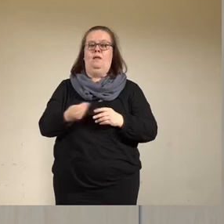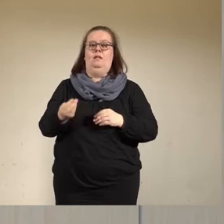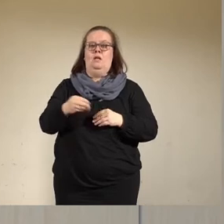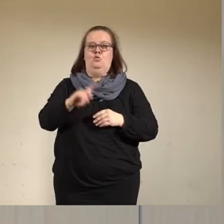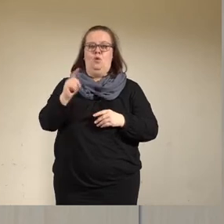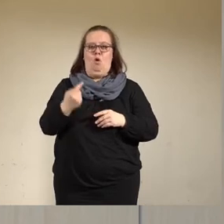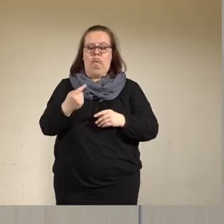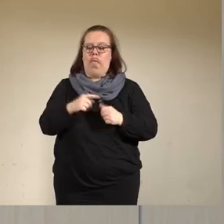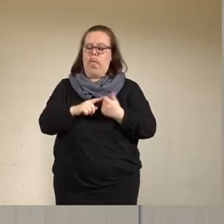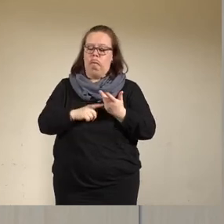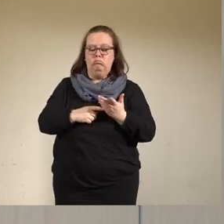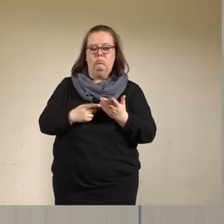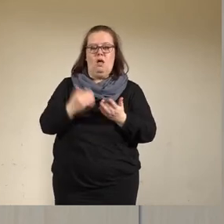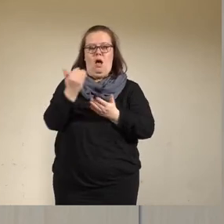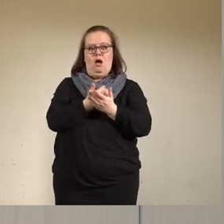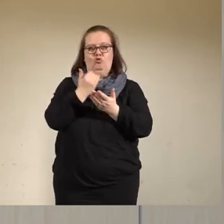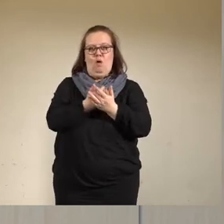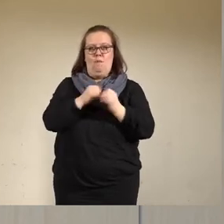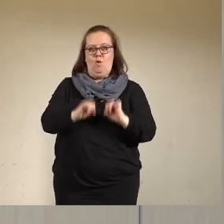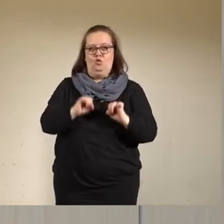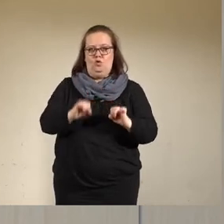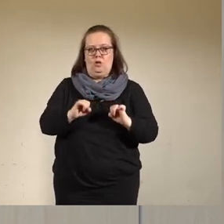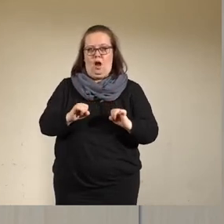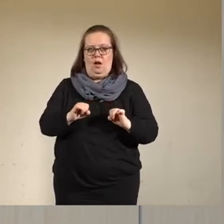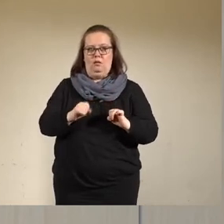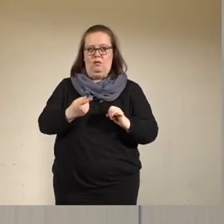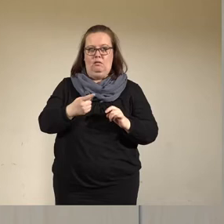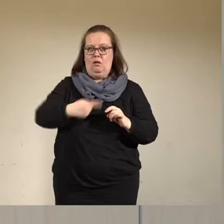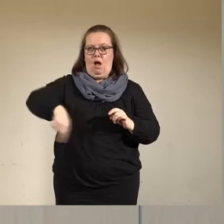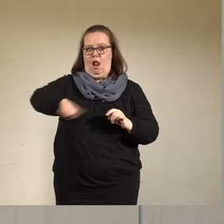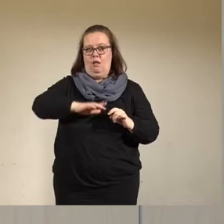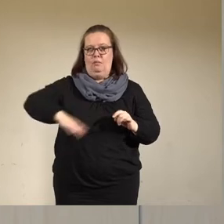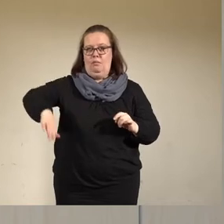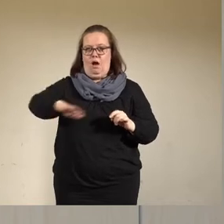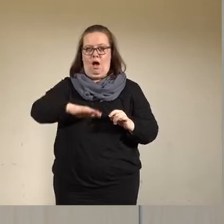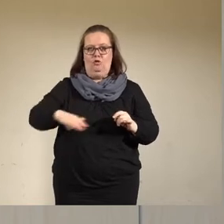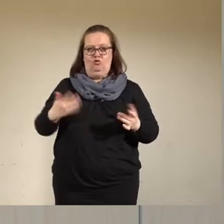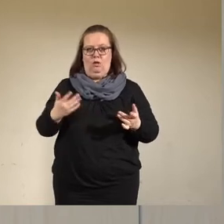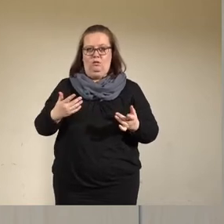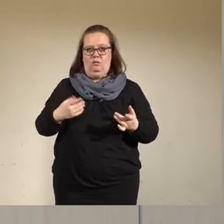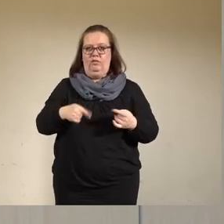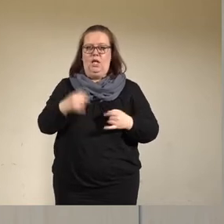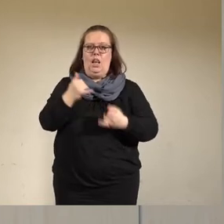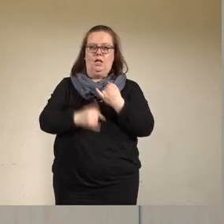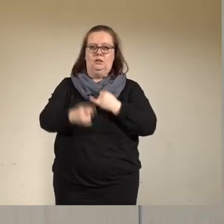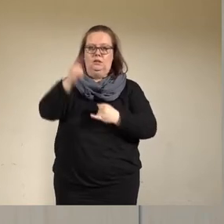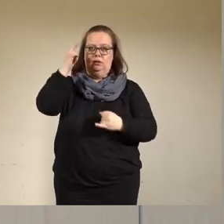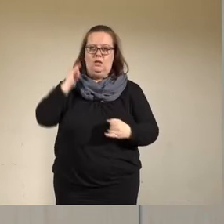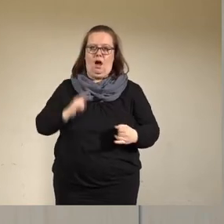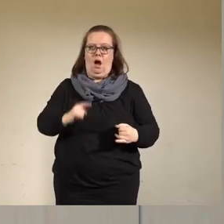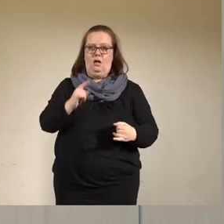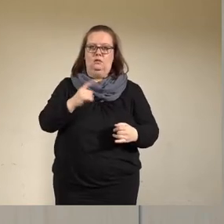Schließlich gibt es zahlreiche Einsparpotenziale in allen jenen Bereichen, die in den vergangenen Jahren